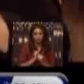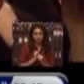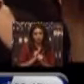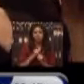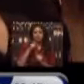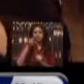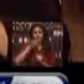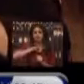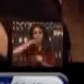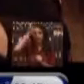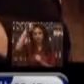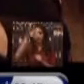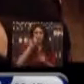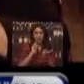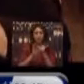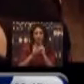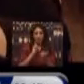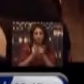وانا هناك